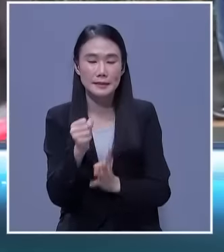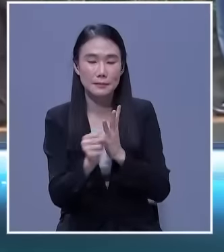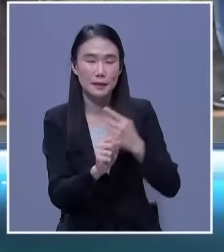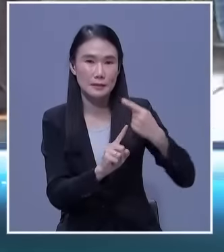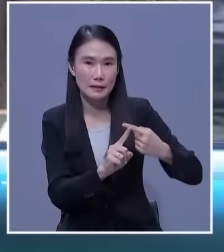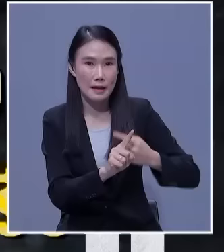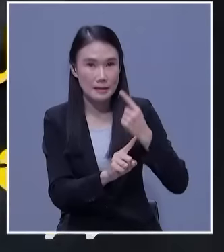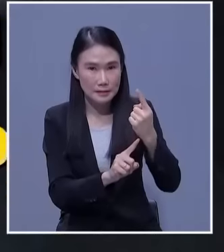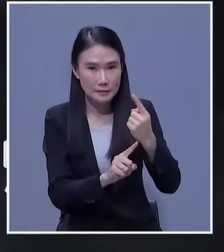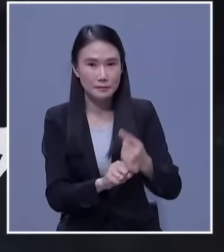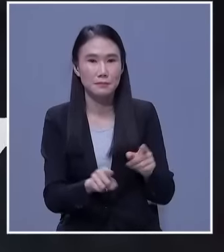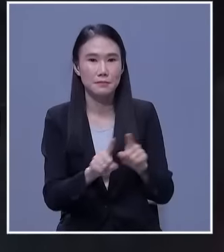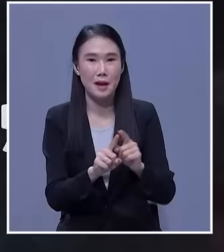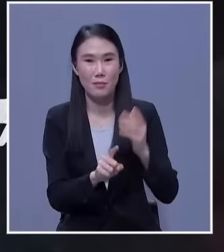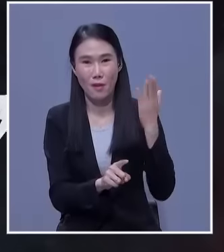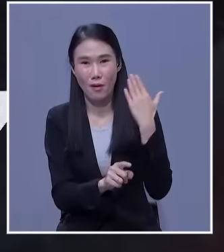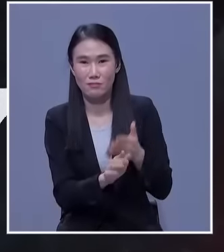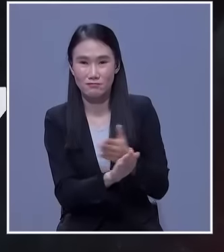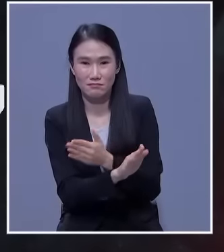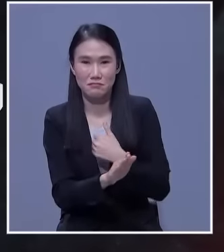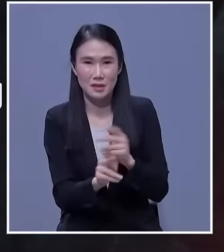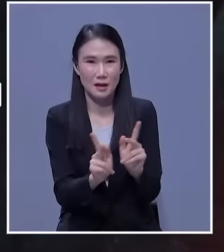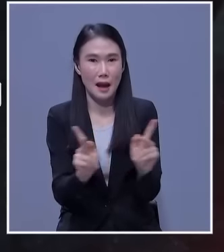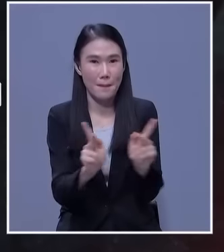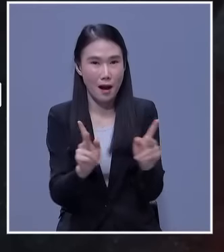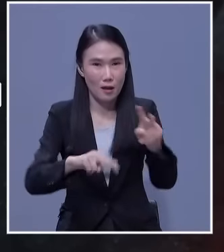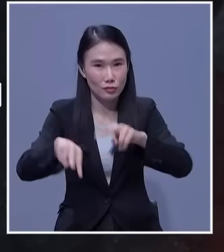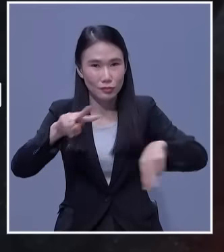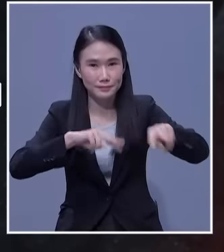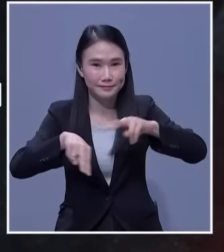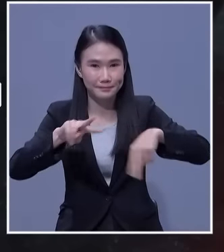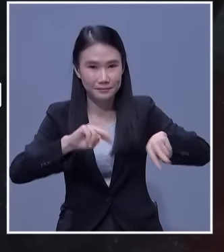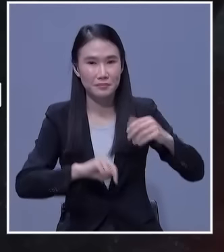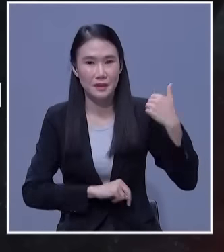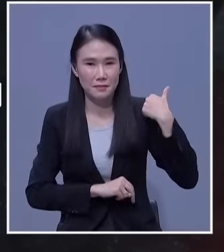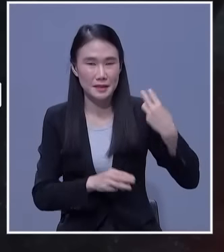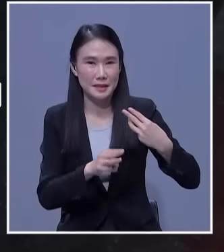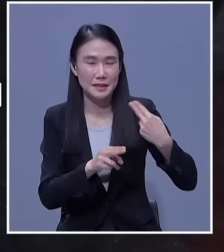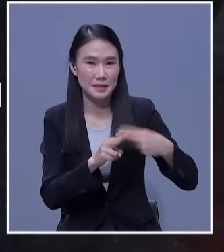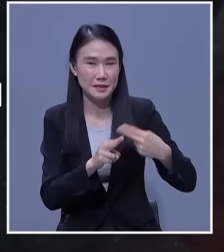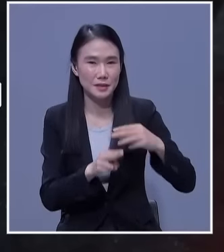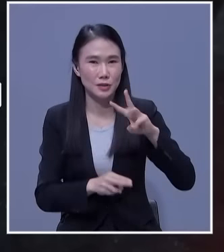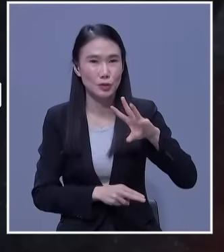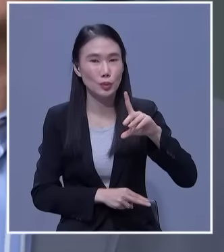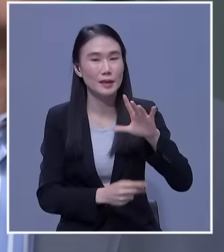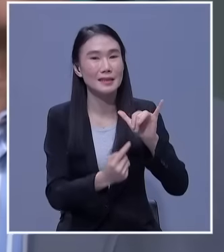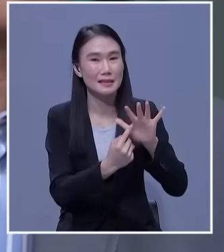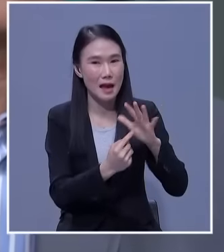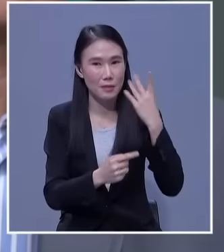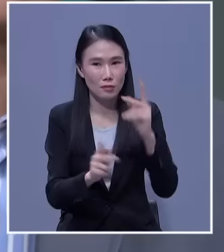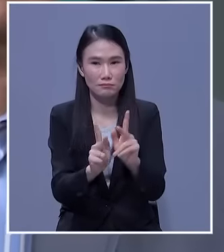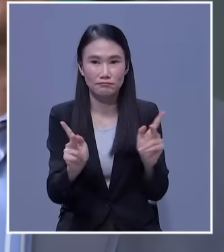ที่นายวิชามหาคุณก็คือก่อนหน้านั้นเขามีการตั้งคณะกรรมการตรวจสอบกันนะคะโดยมีอาจารย์วิชามหาคุณเป็นคณะกรรมการตรวจสอบบ